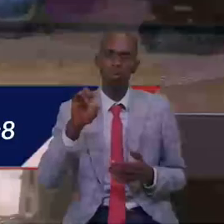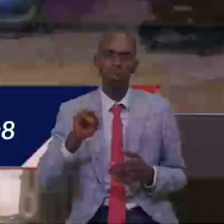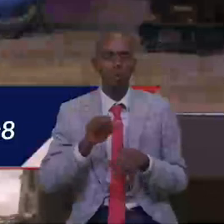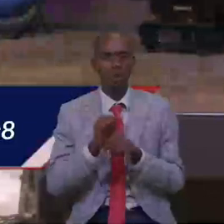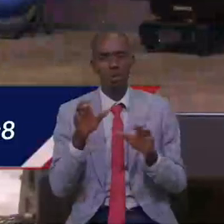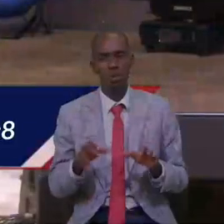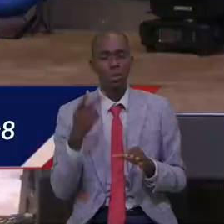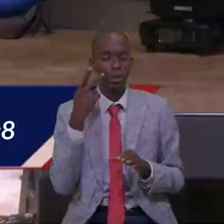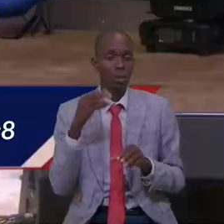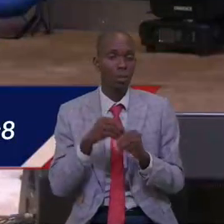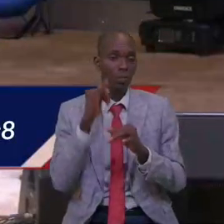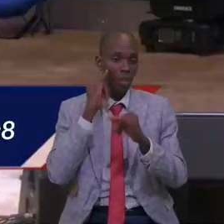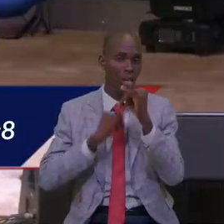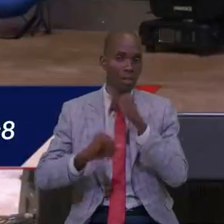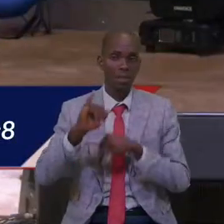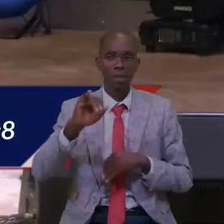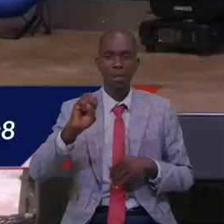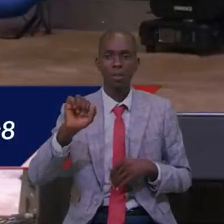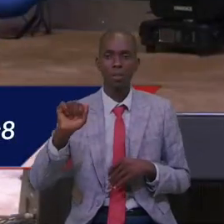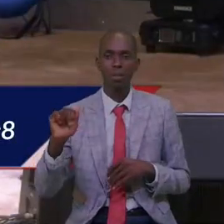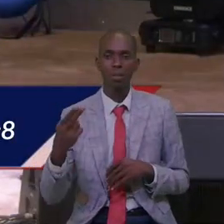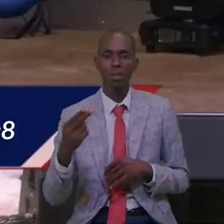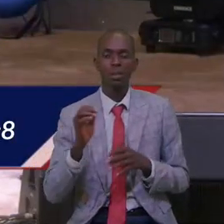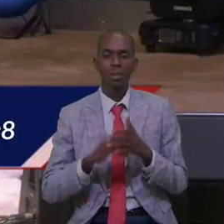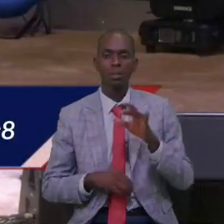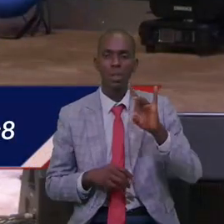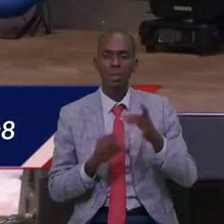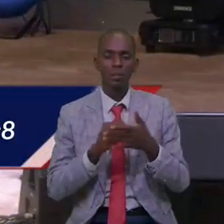Ésaïe, chapitre 8,